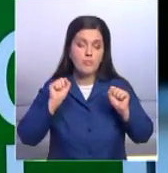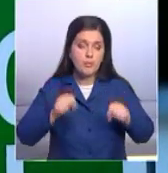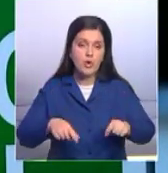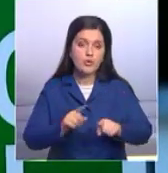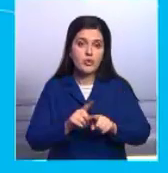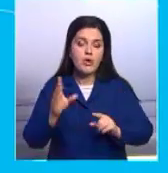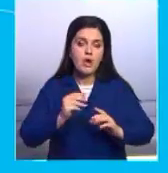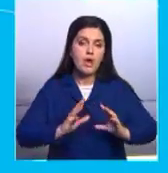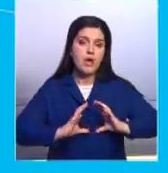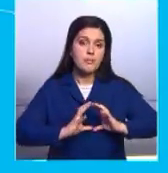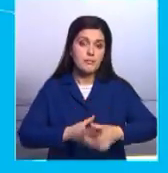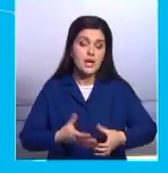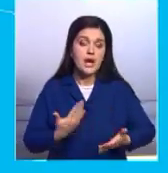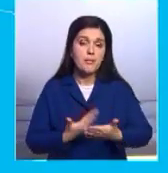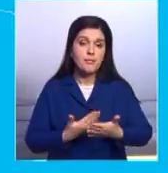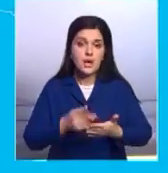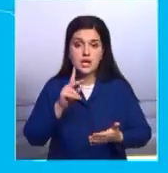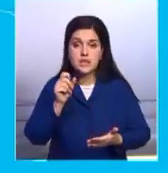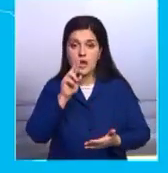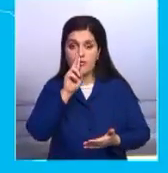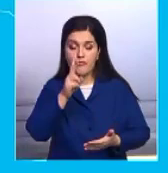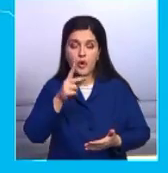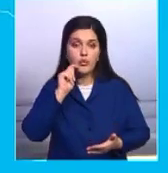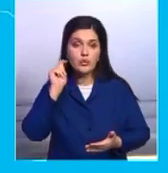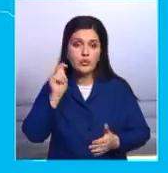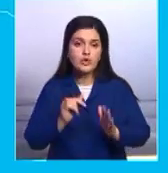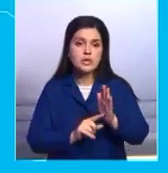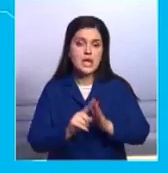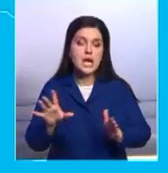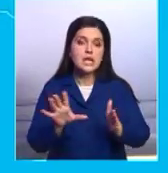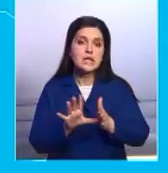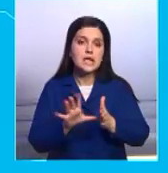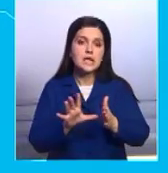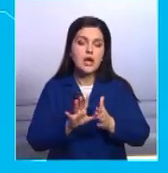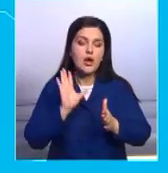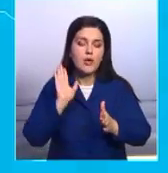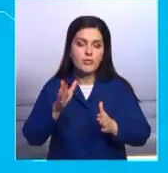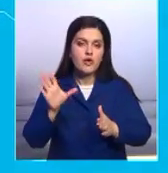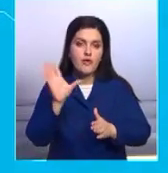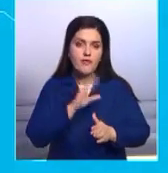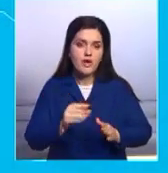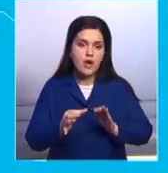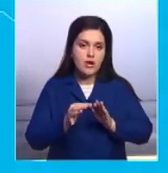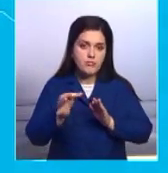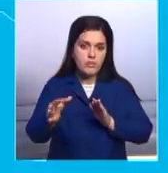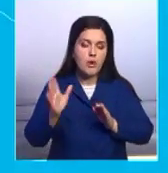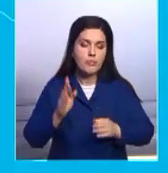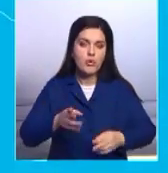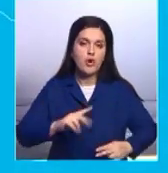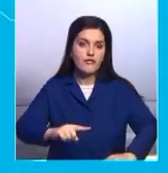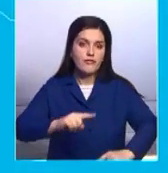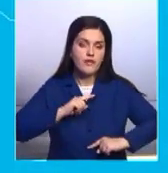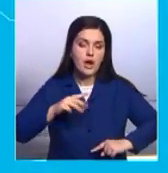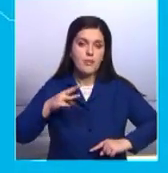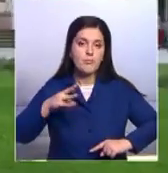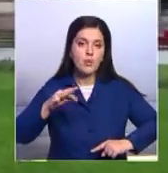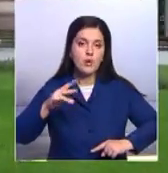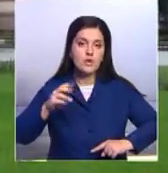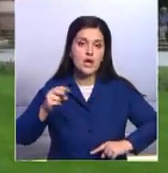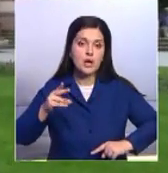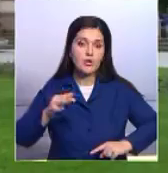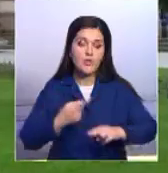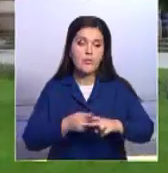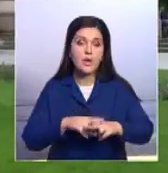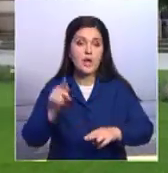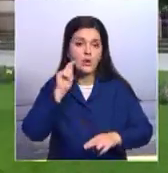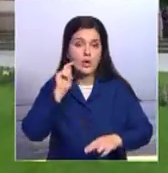случаях и по миру. Например, последние 2 года из Украины стартует электромобильный марафон, который традиционно финиширует в Монако. Этим летом его организатор,